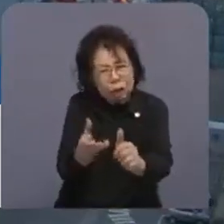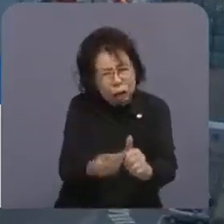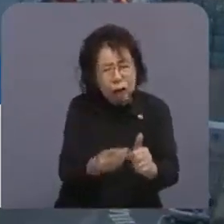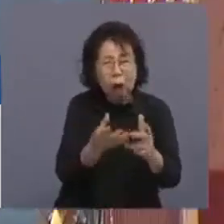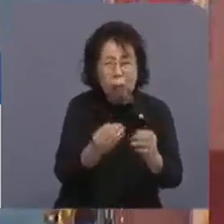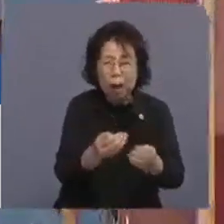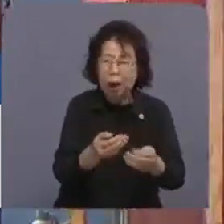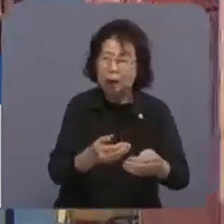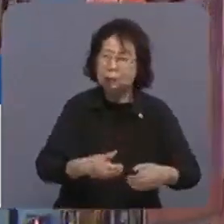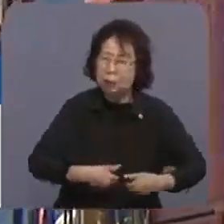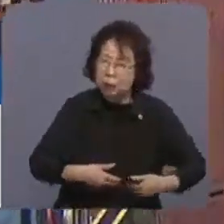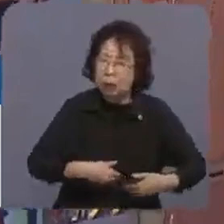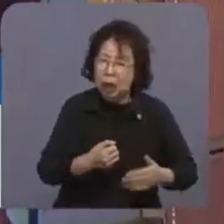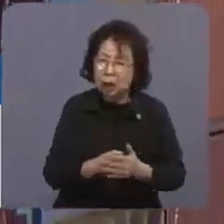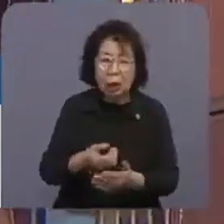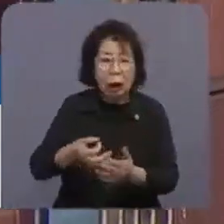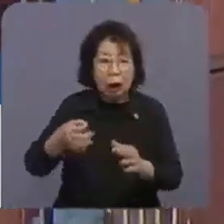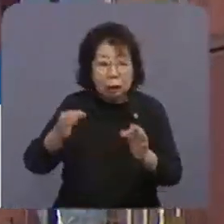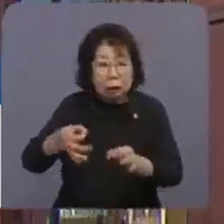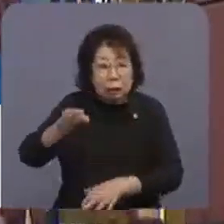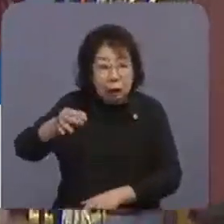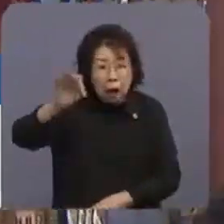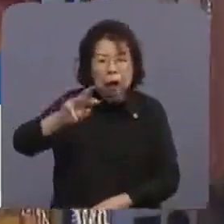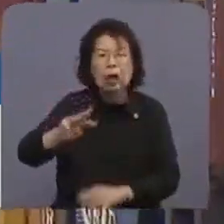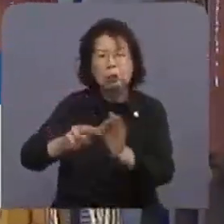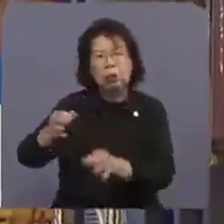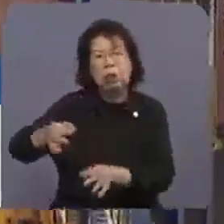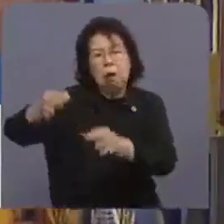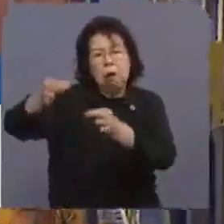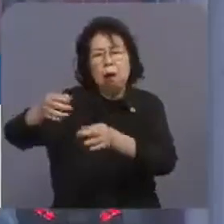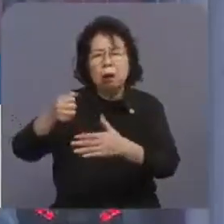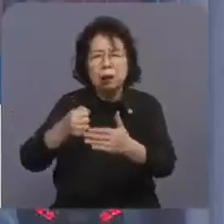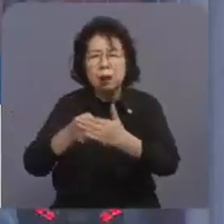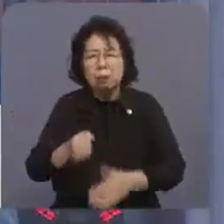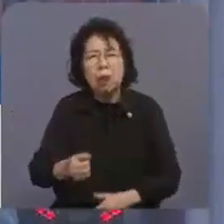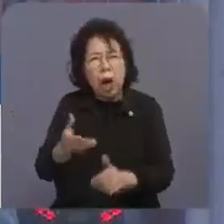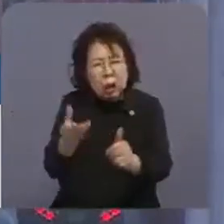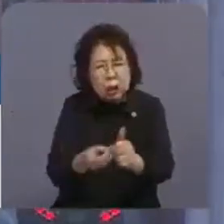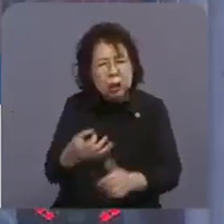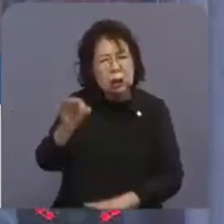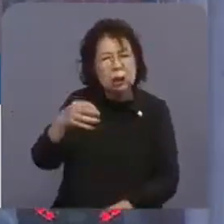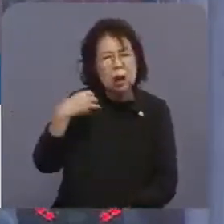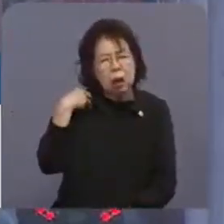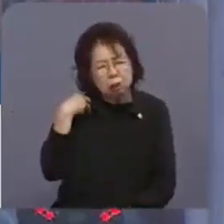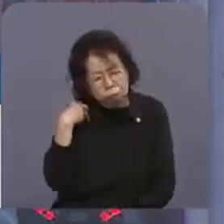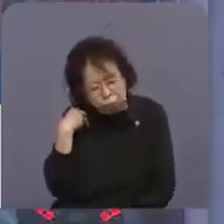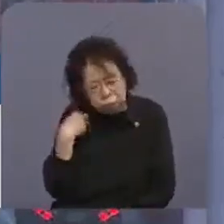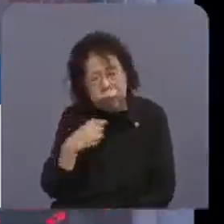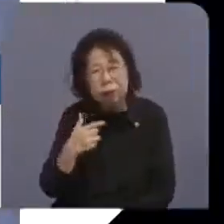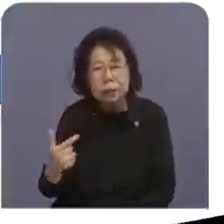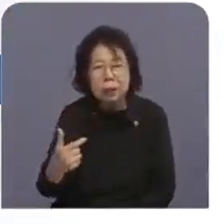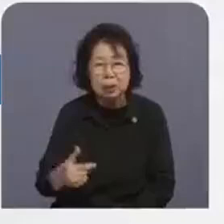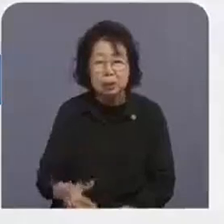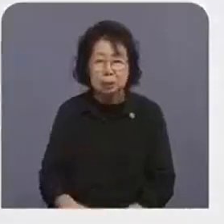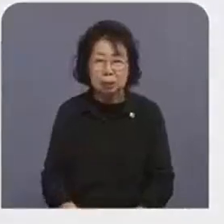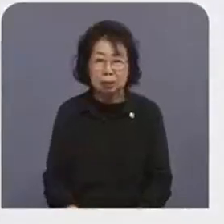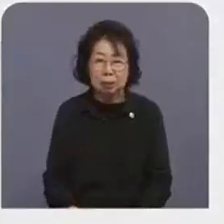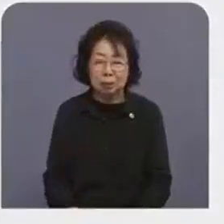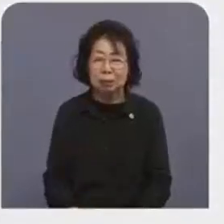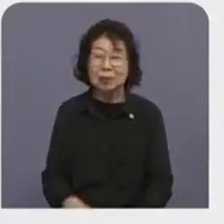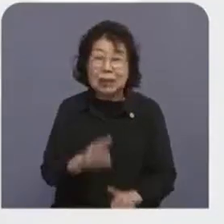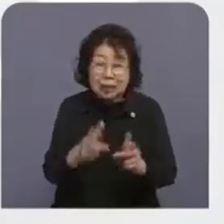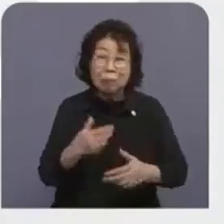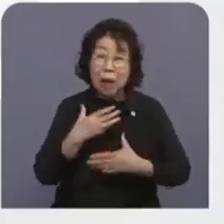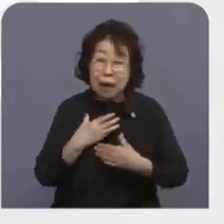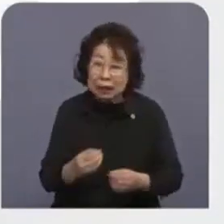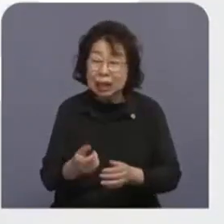내고 있는데 금리가 3% 이상 증가하다 보니까 대출이자 부분이 많이 부담이 되고 있습니다 기업의